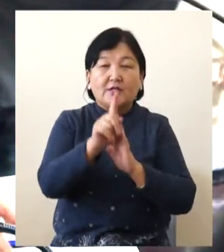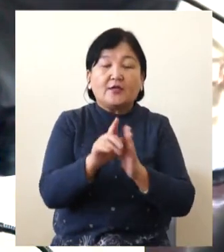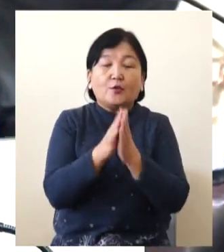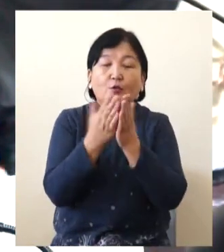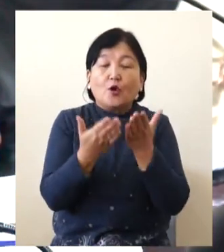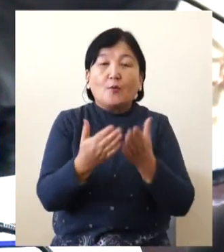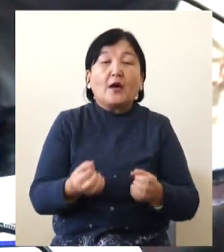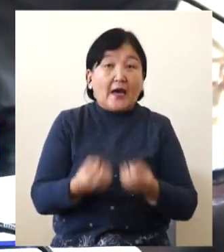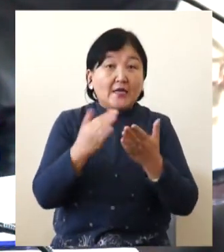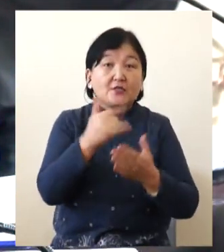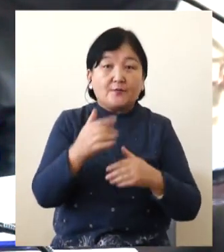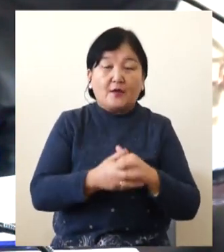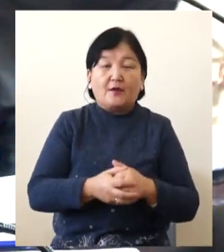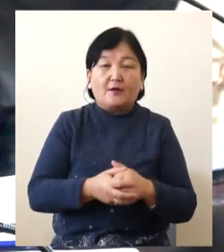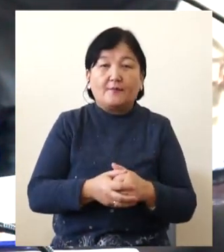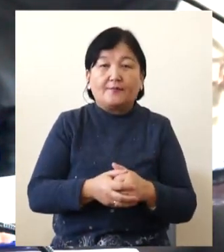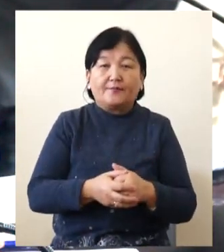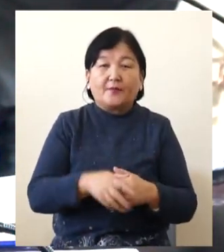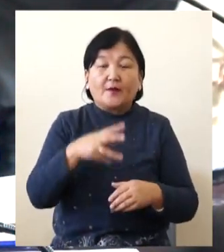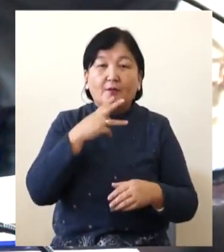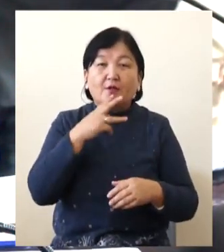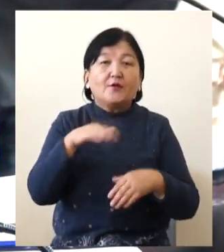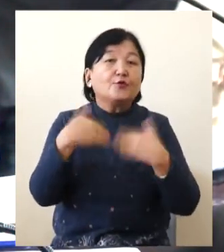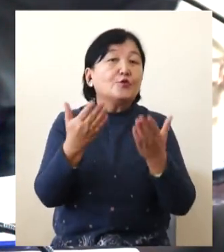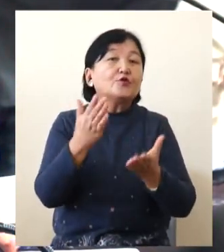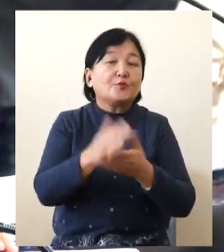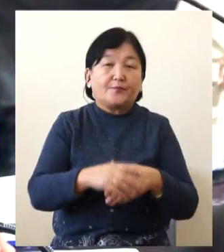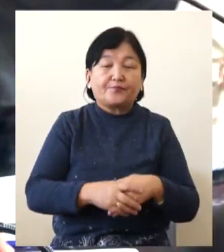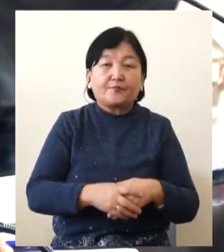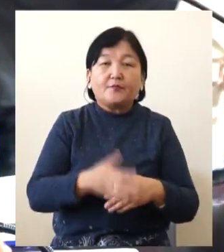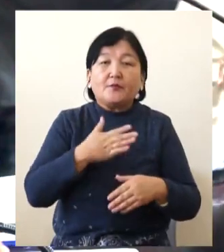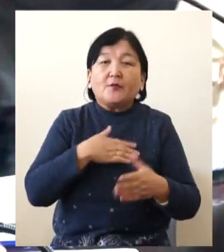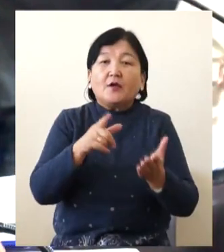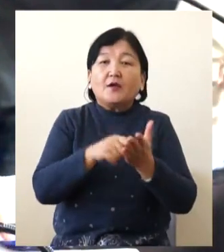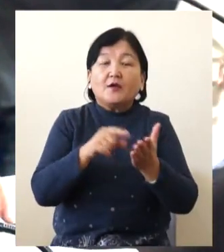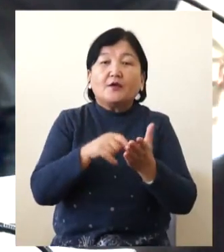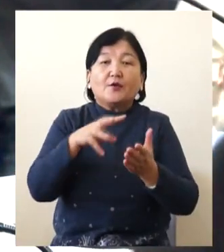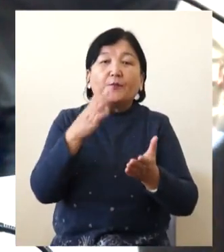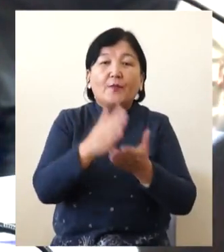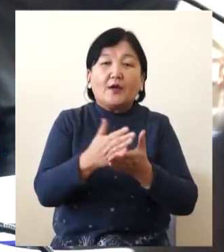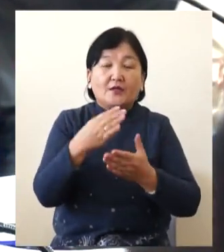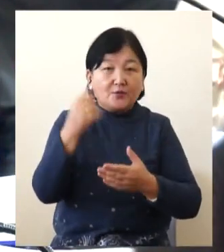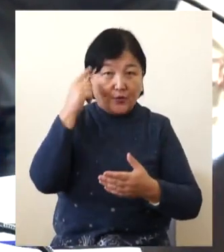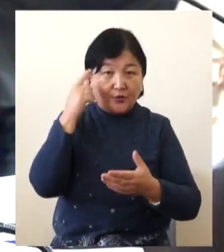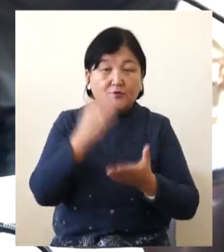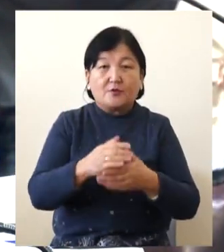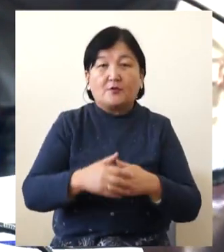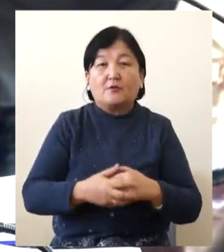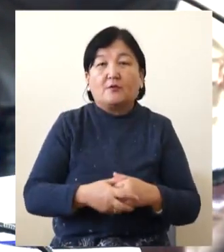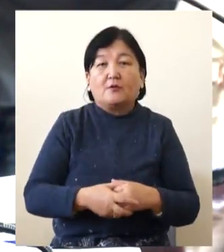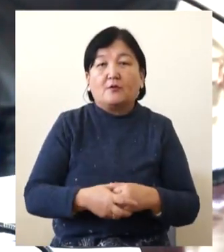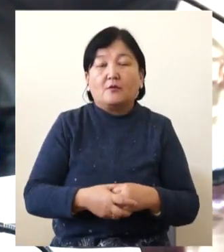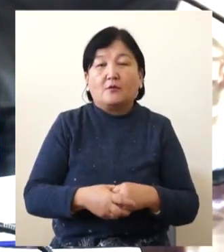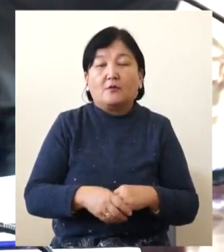Тэгээд прокурор юу хүмүүс ирээс сайхан мэдээлэл өгчээ. Энэ бол өөрөөр хэрэгтэй юм болж байгаа байх гэж түгэж юм хэлхээр